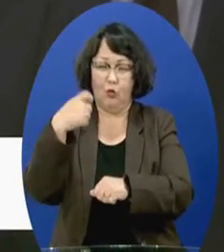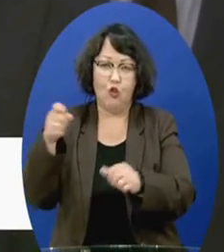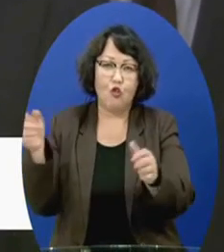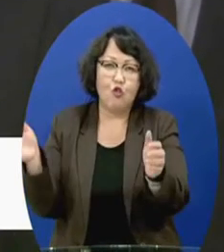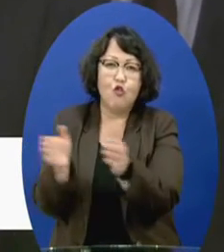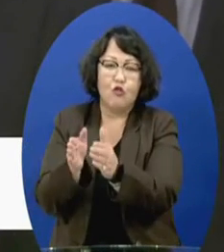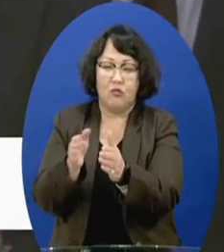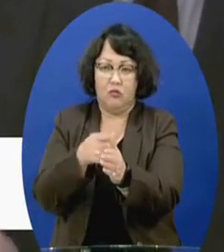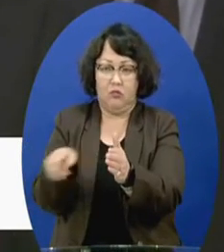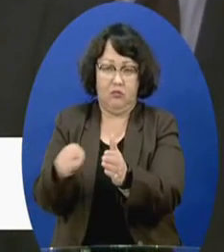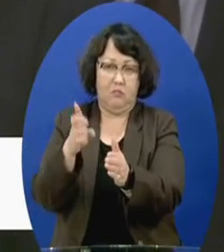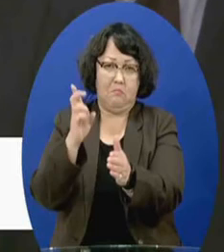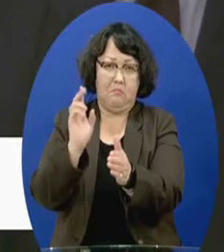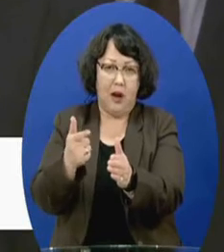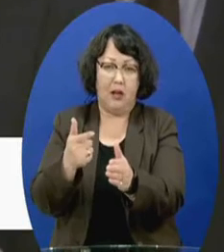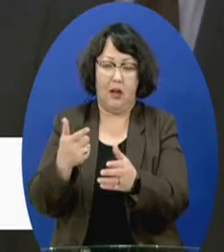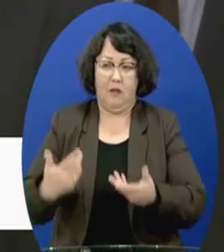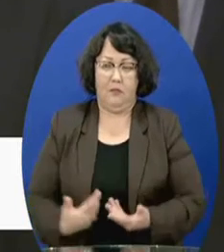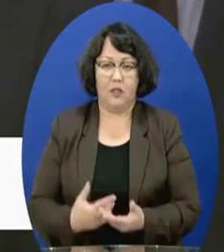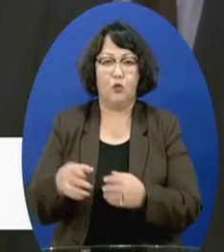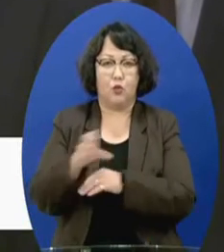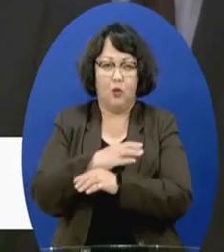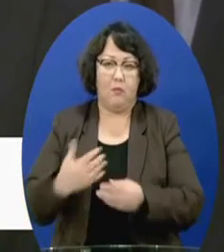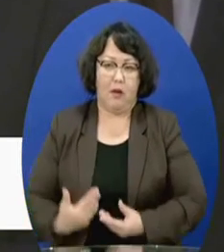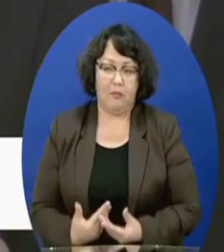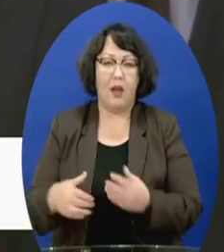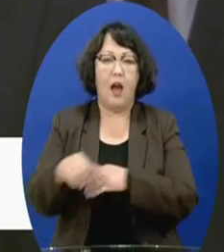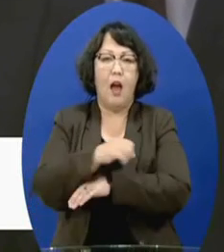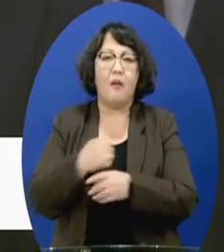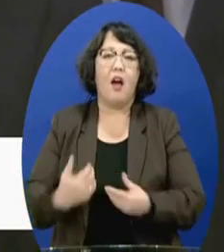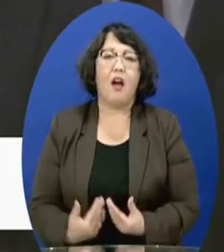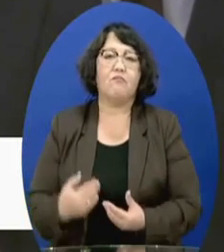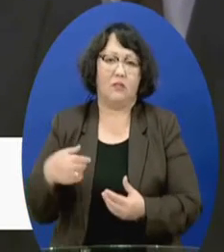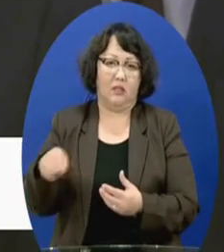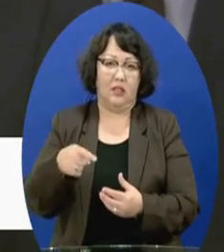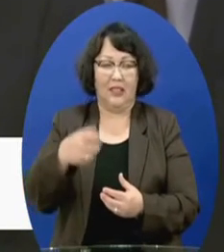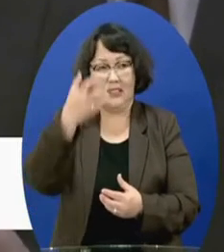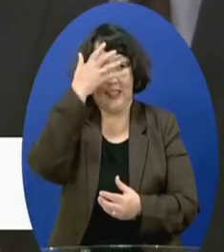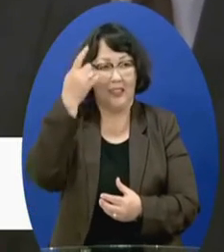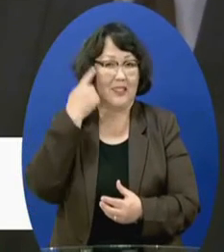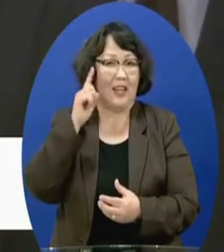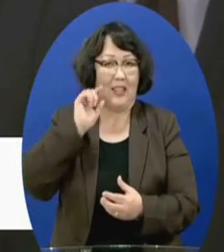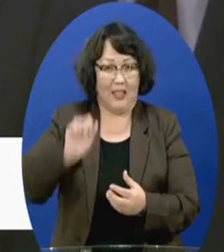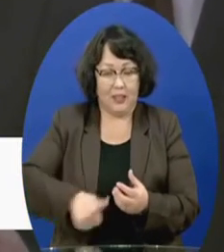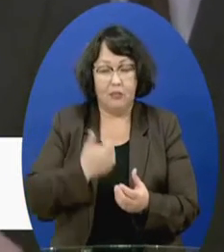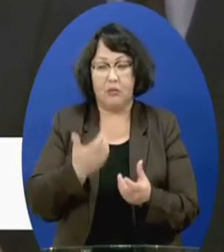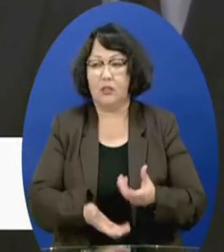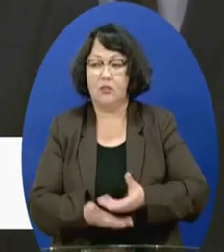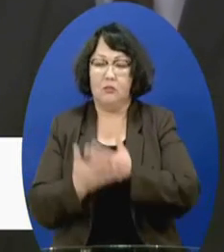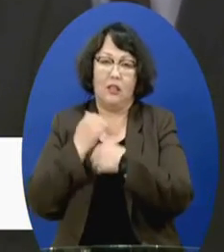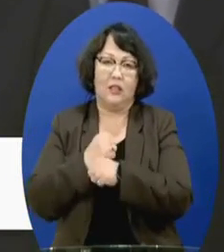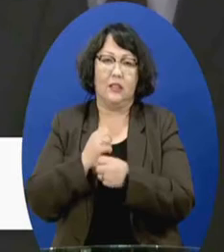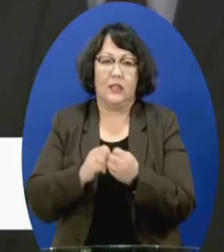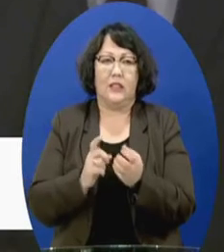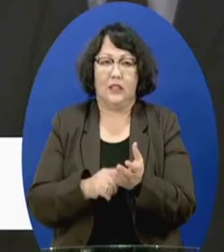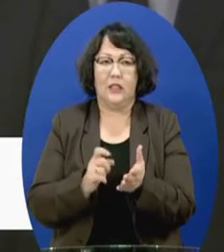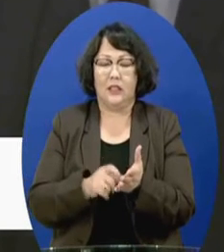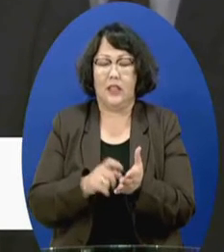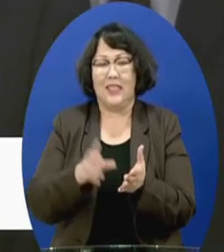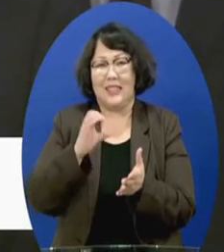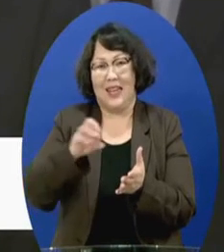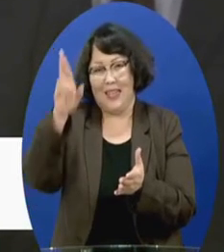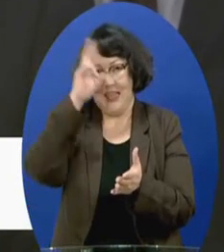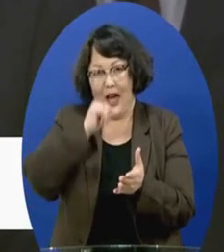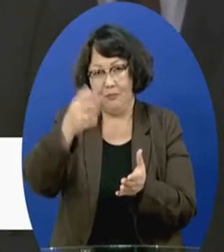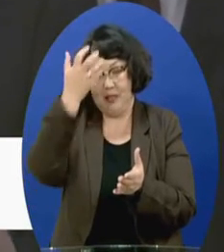багийн амьдрал, сумын амьдрал, аймгийн амьдрал, засгийн газар санаачлагтай ажиллах шаардлагатай. Ялангуяа засгийн газрын хэрэг хэрэглэх газар, сангийн ам хоёр